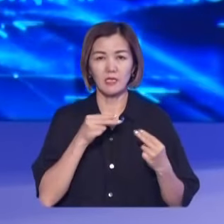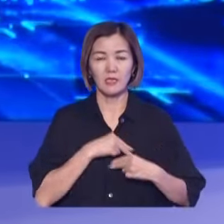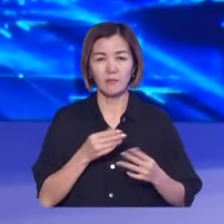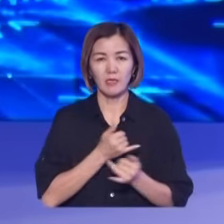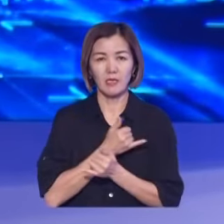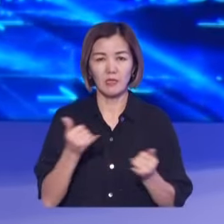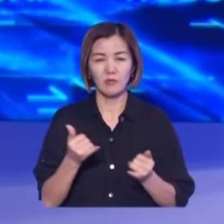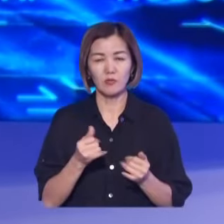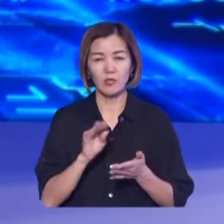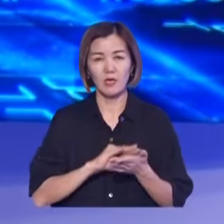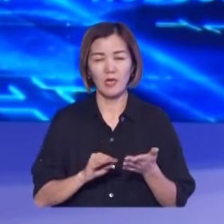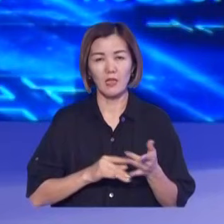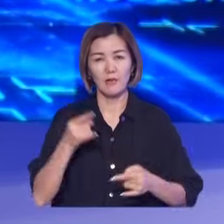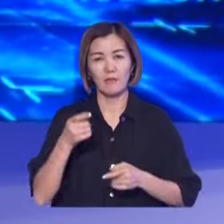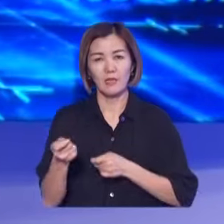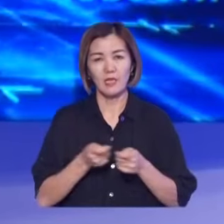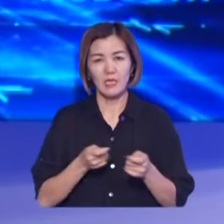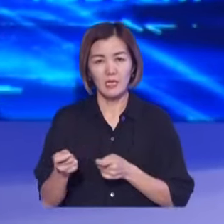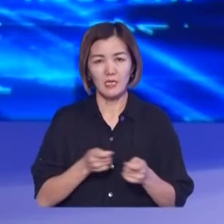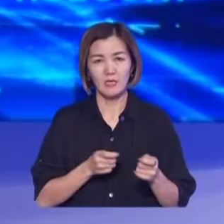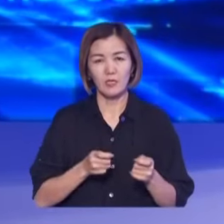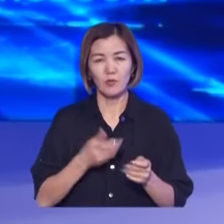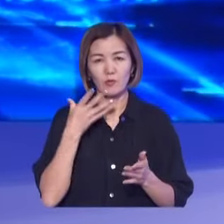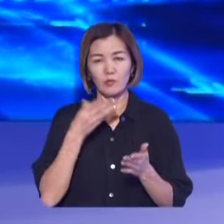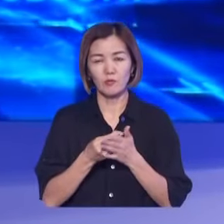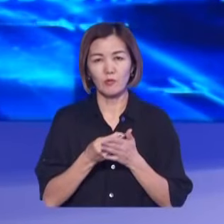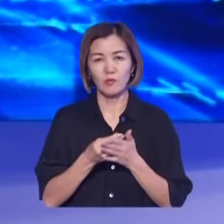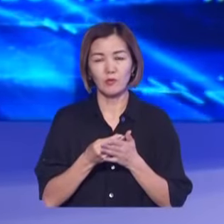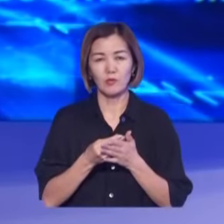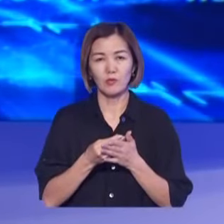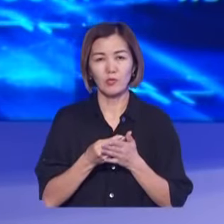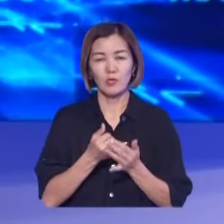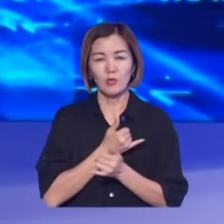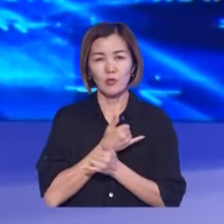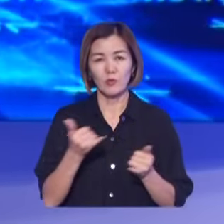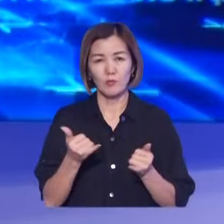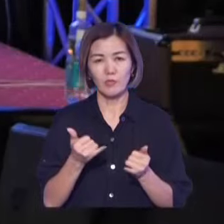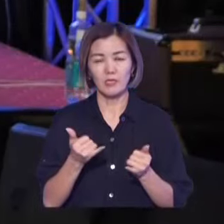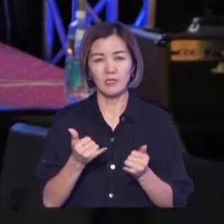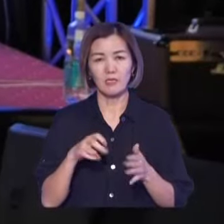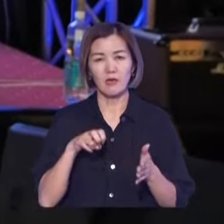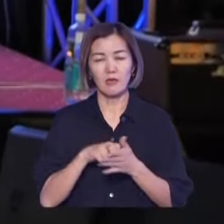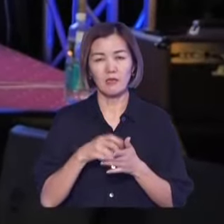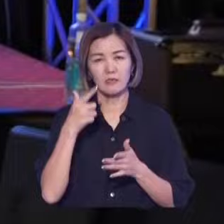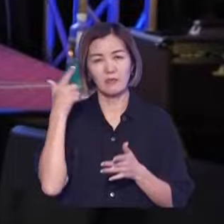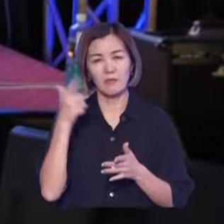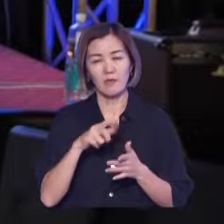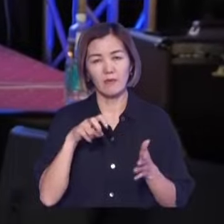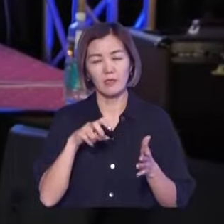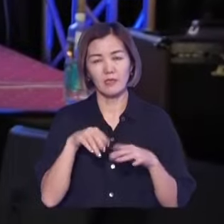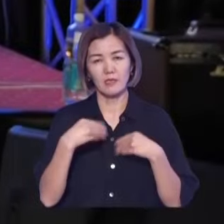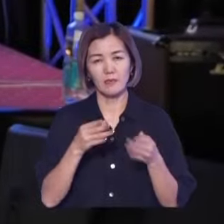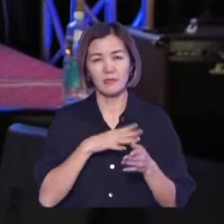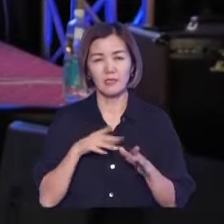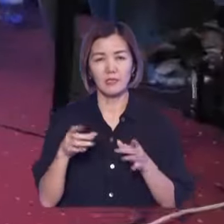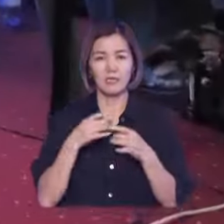етіп жүрген қаламгерлерді және бақ саласында өзіндік ізі бар журналистерге құрмет грамотасын және алғыс хат табыс етті. Салтанатты